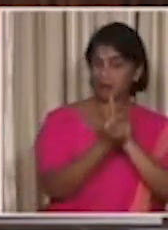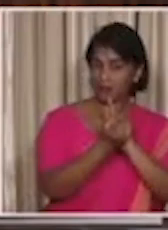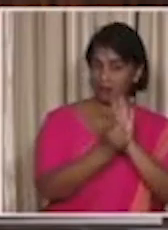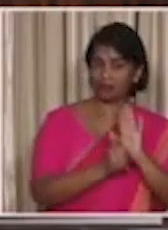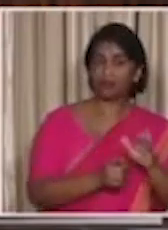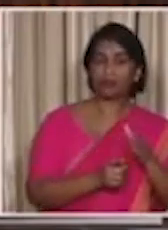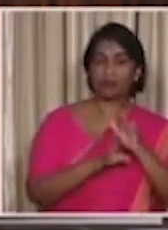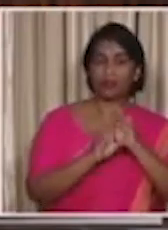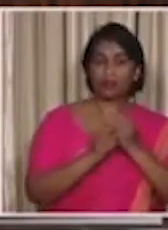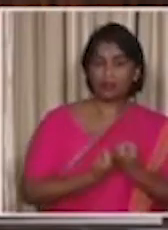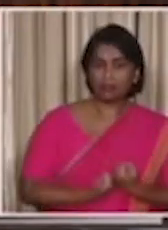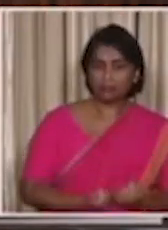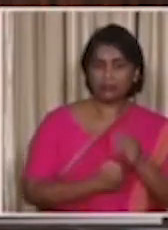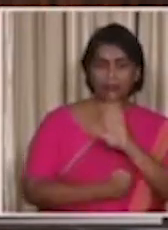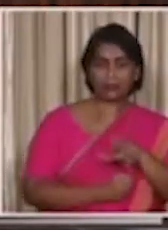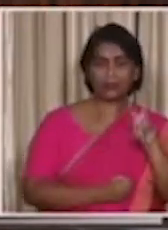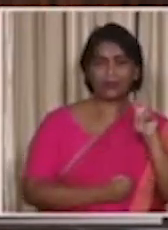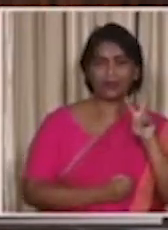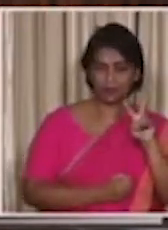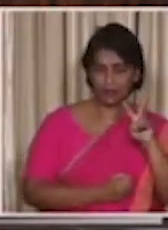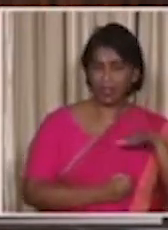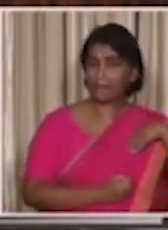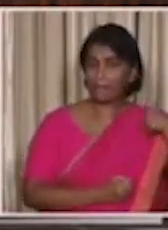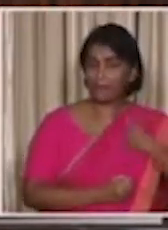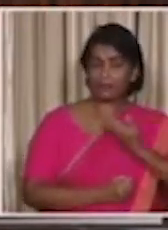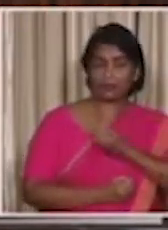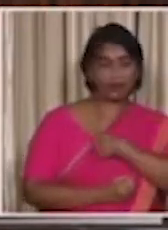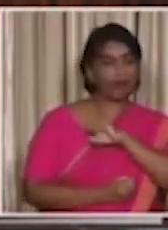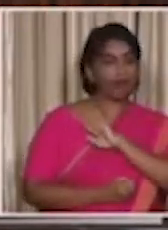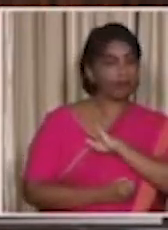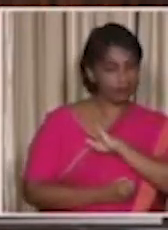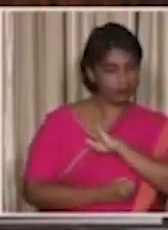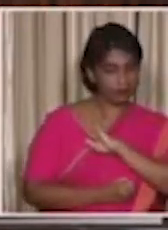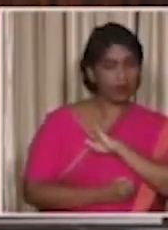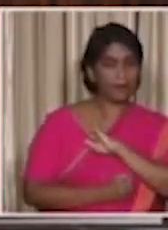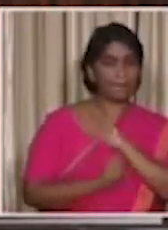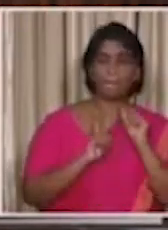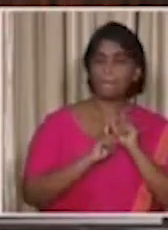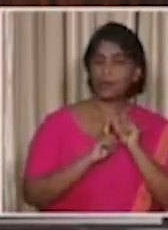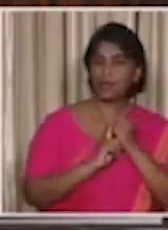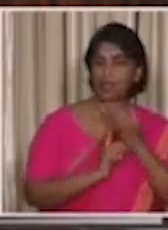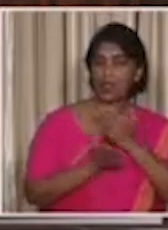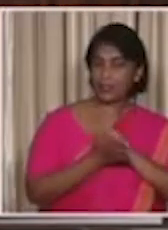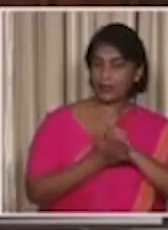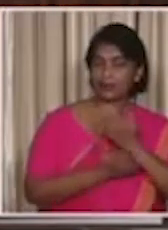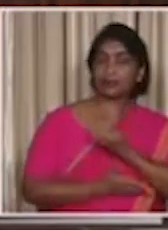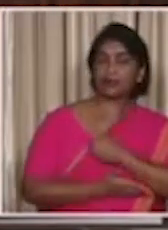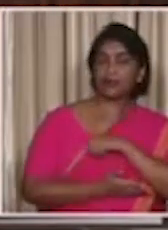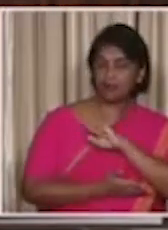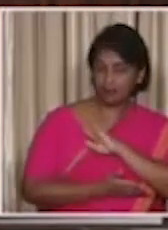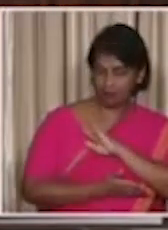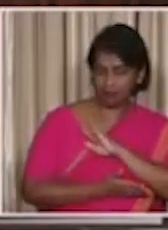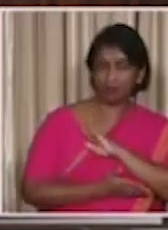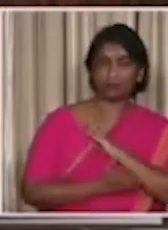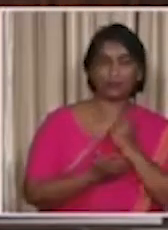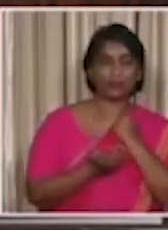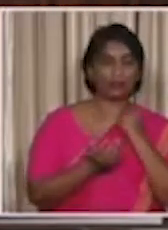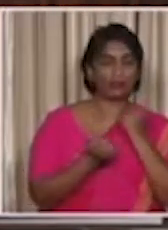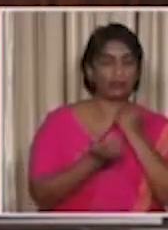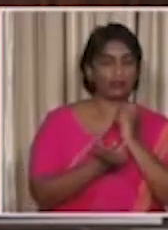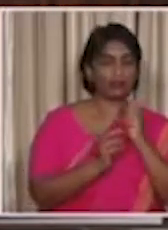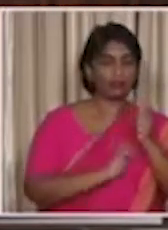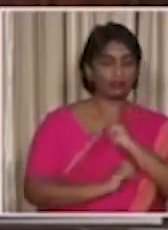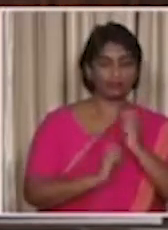නිවන් දරුවන් දෙදෙනෙක්. අටමස්ථානාධිපති පූජ්‍යපාද පල්ලේගම හේමරත්න නාහිමියන්ට අක්තපත්‍ර